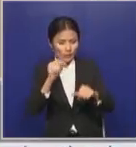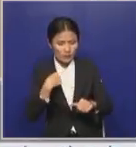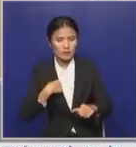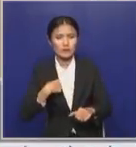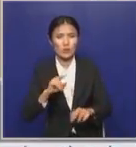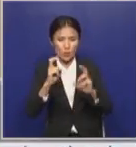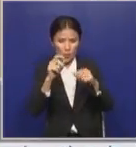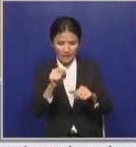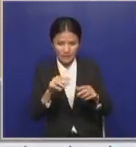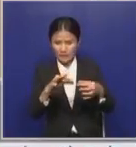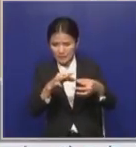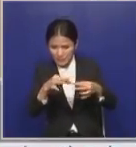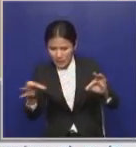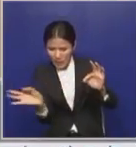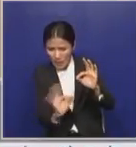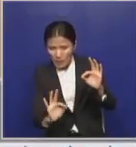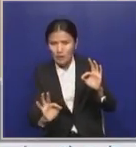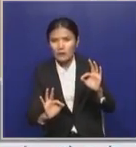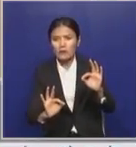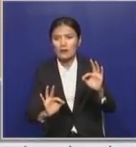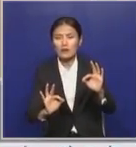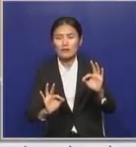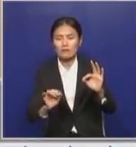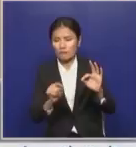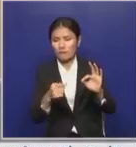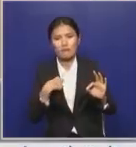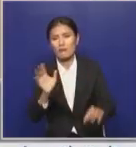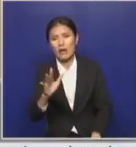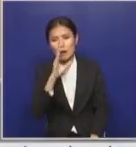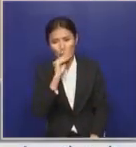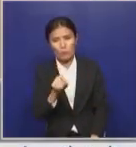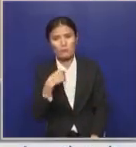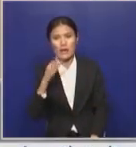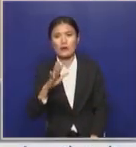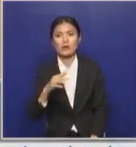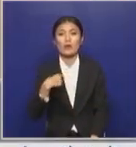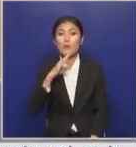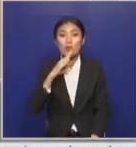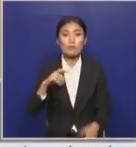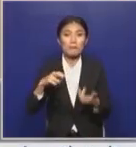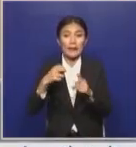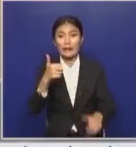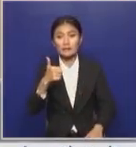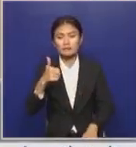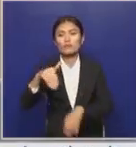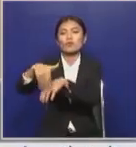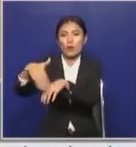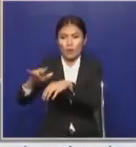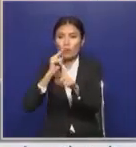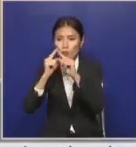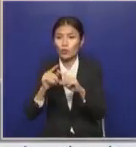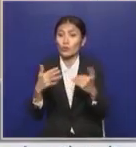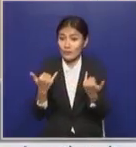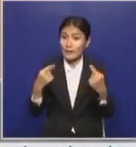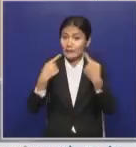อย่าไปขยายผลนั้นเพราะเรื่องอื่นนั้นว่ามันข้างนอกแต่ในนี้เราขอให้เป็นที่สร้างสรรค์ลดบรรยากาศความตึงเครียด